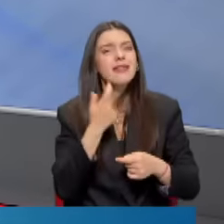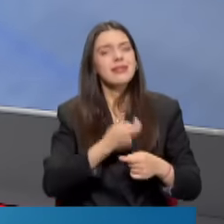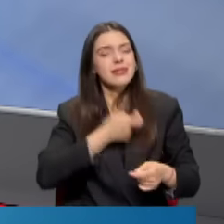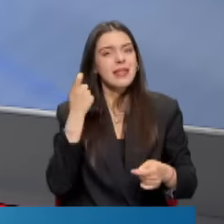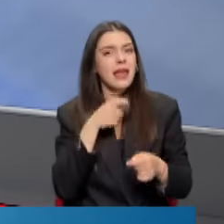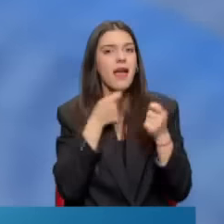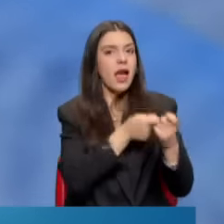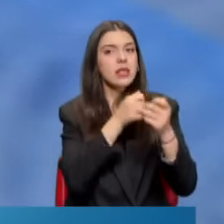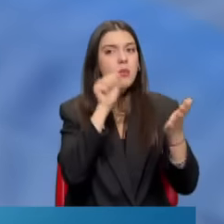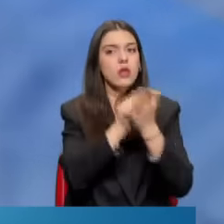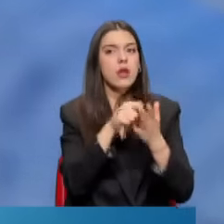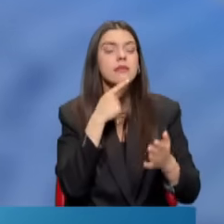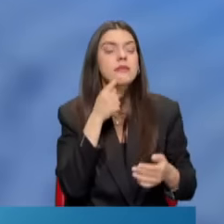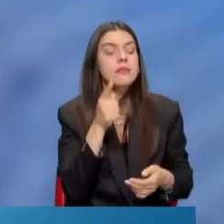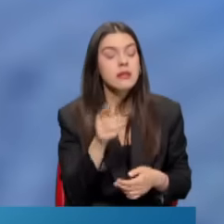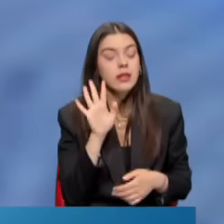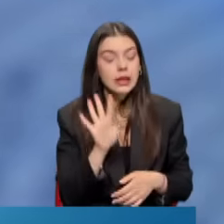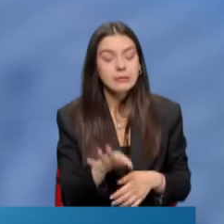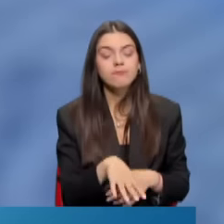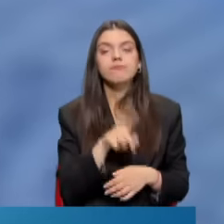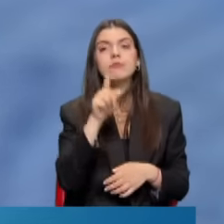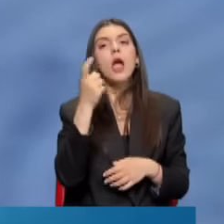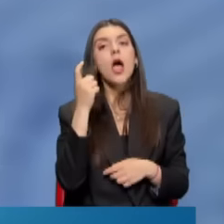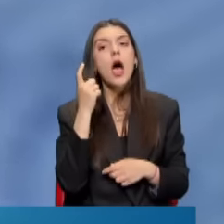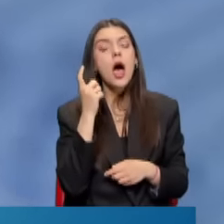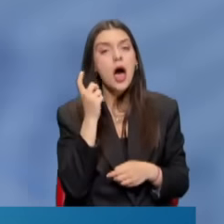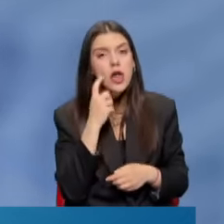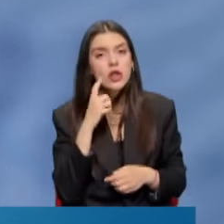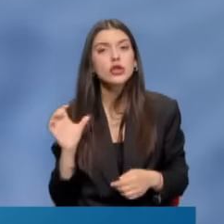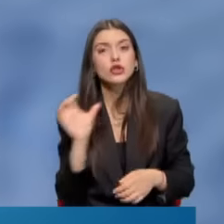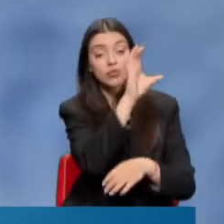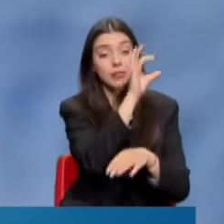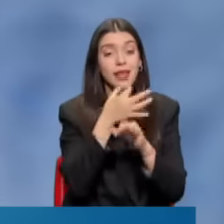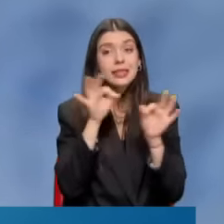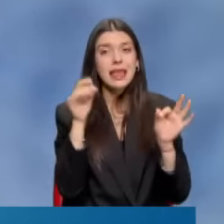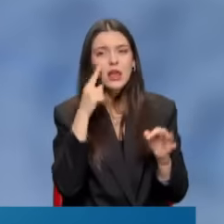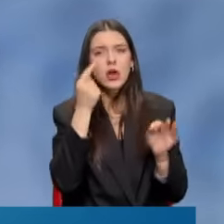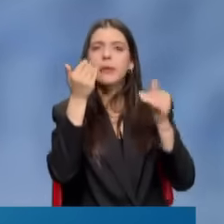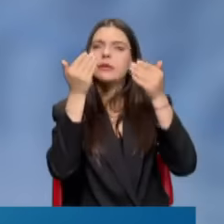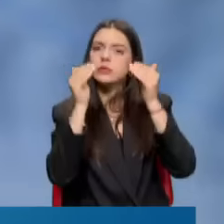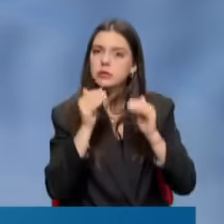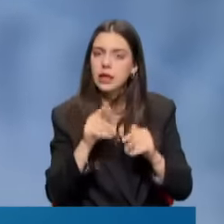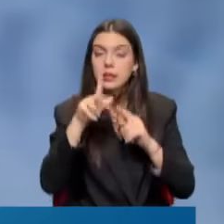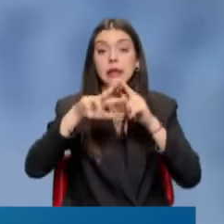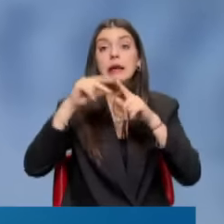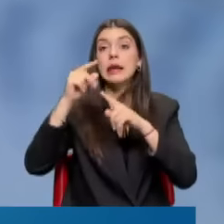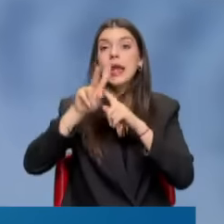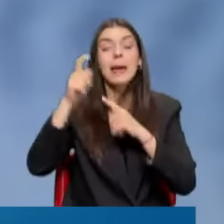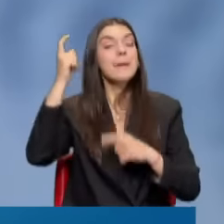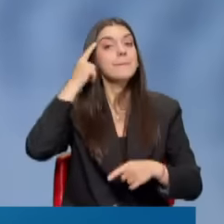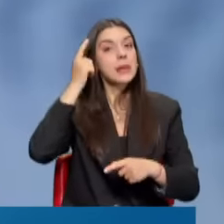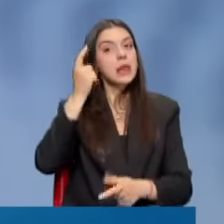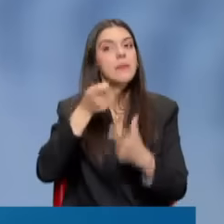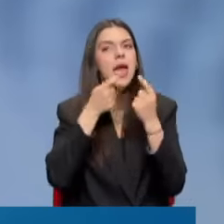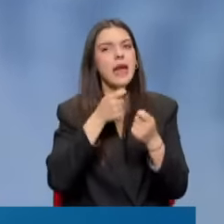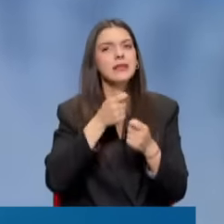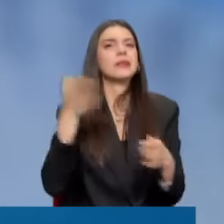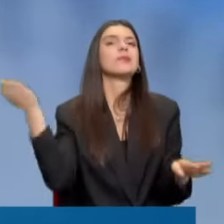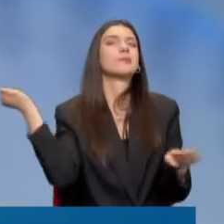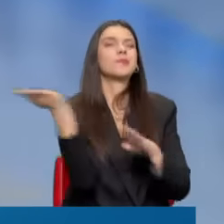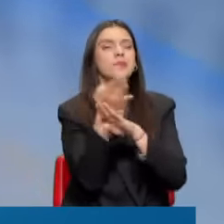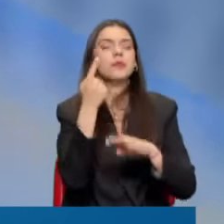dayatmacı anlayışına tepki var Atatürk ve cumhuriyet değerlerinin seyrelti diği laik ve bilimsel eğitimin Tırpan andığı